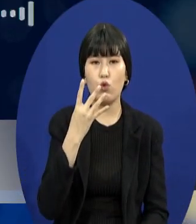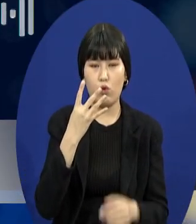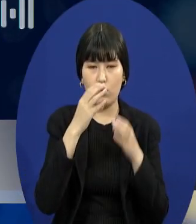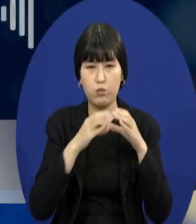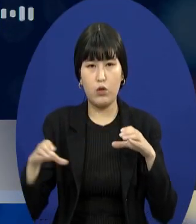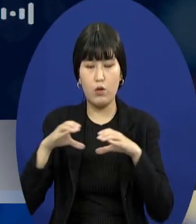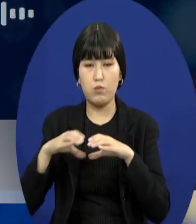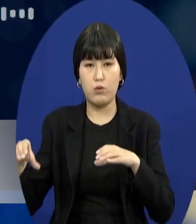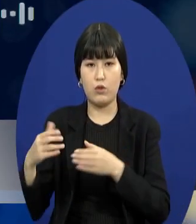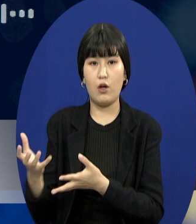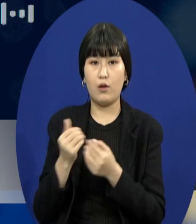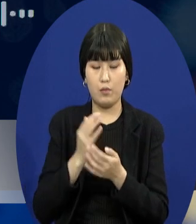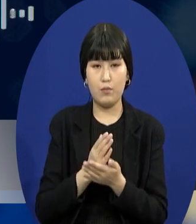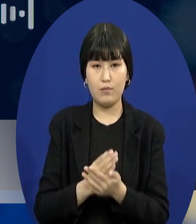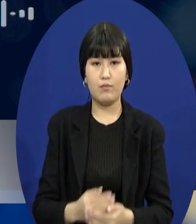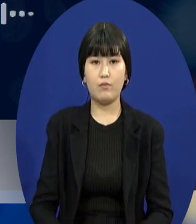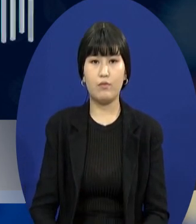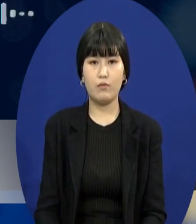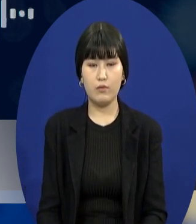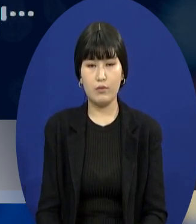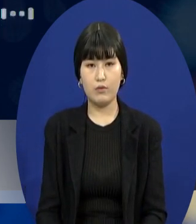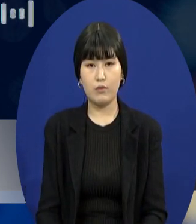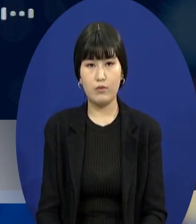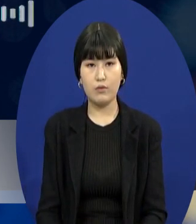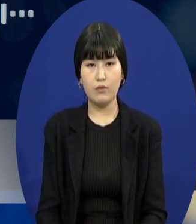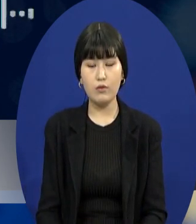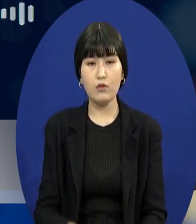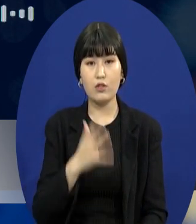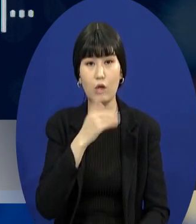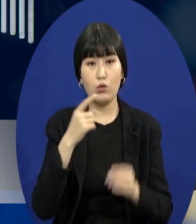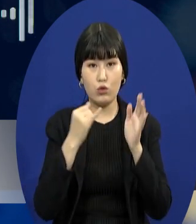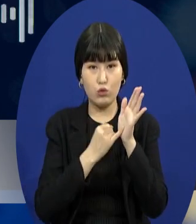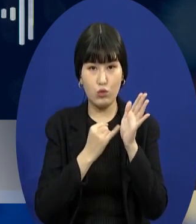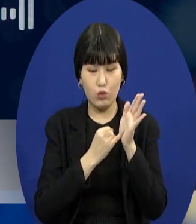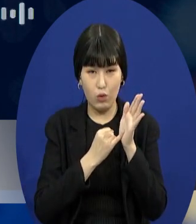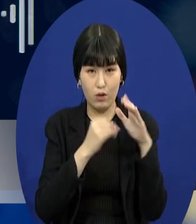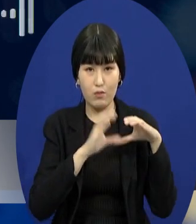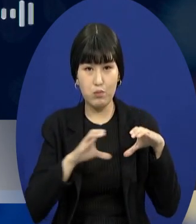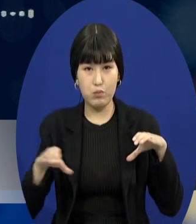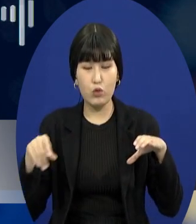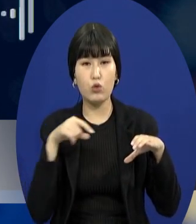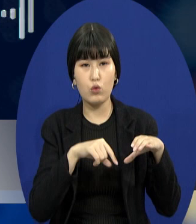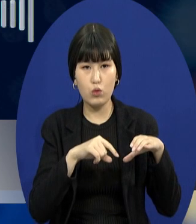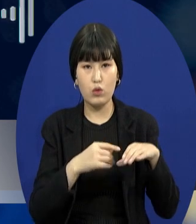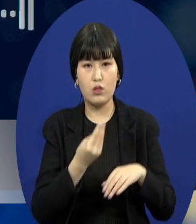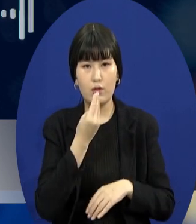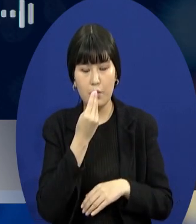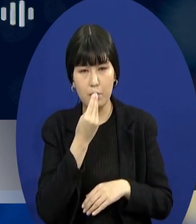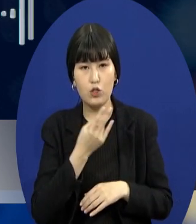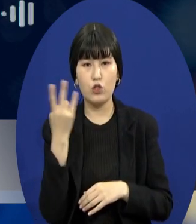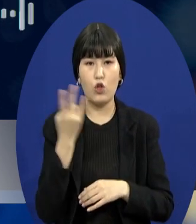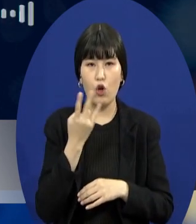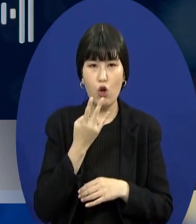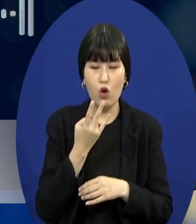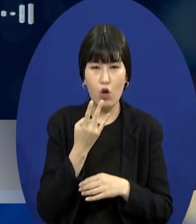нэг 5-6 вагон нарийн ногоон жимс ачигдах ийм төлөвлөгөөтэй